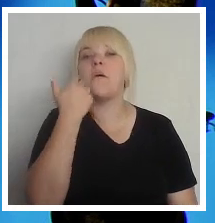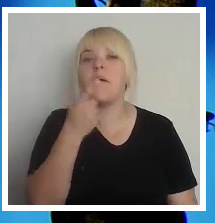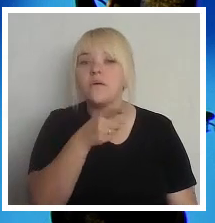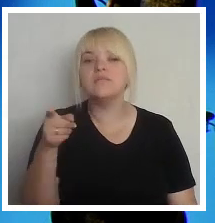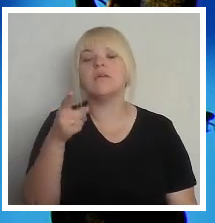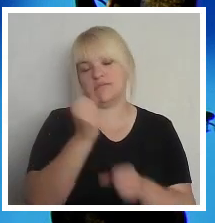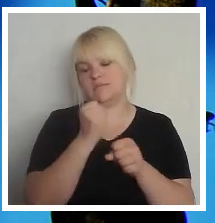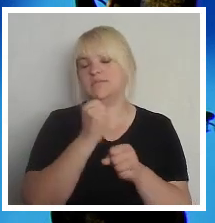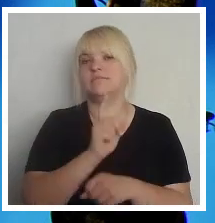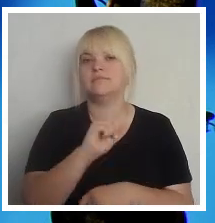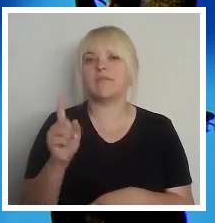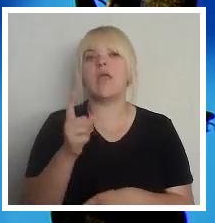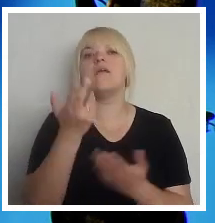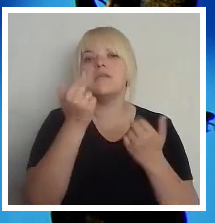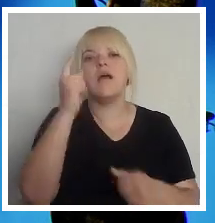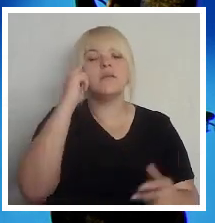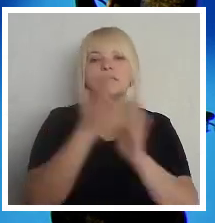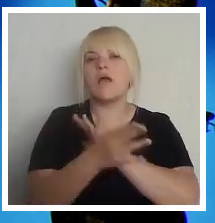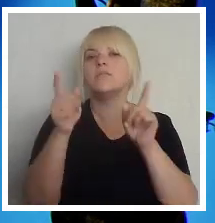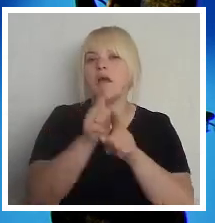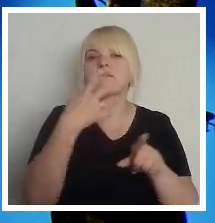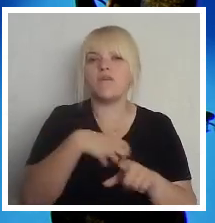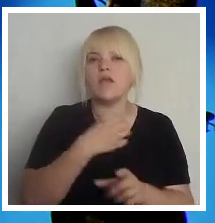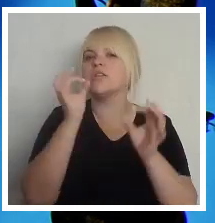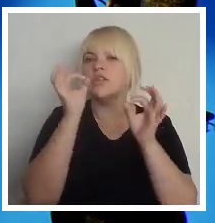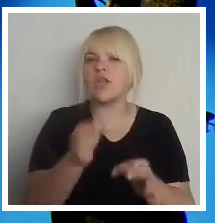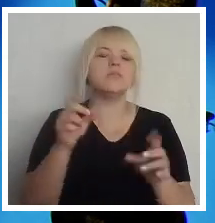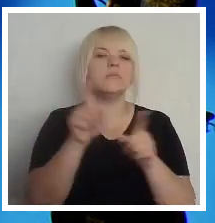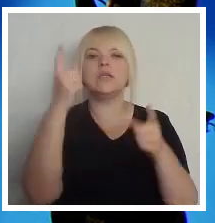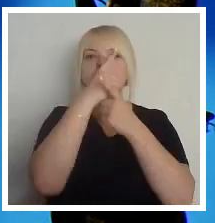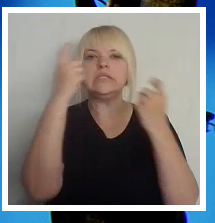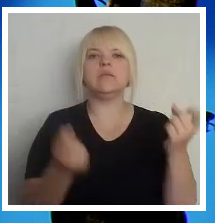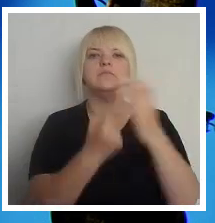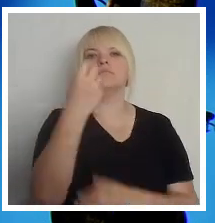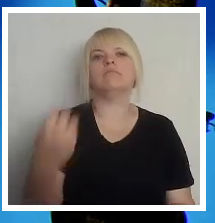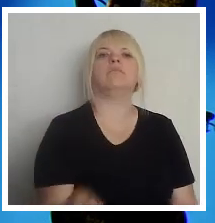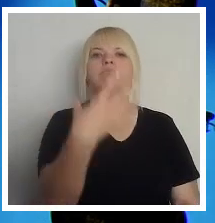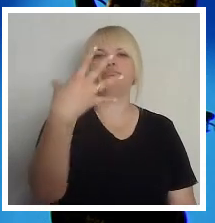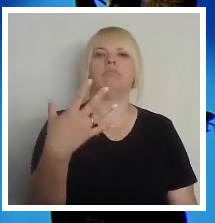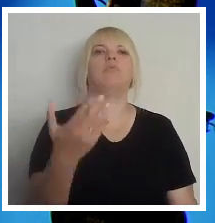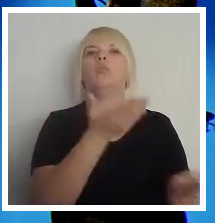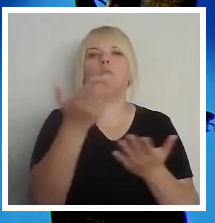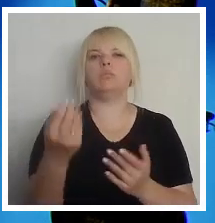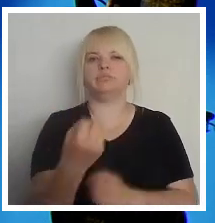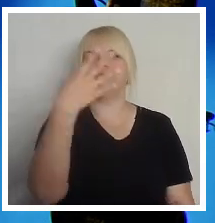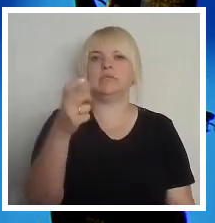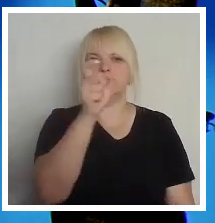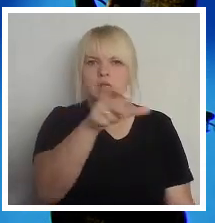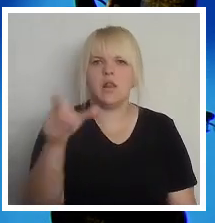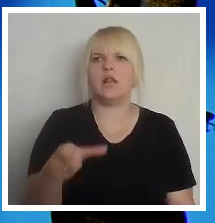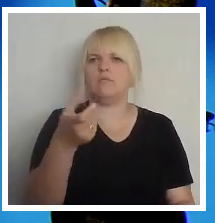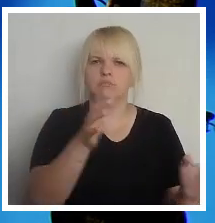Jā, nu tur ir jāsaprot, ka tiešām nu, ziņas nerodas vienas pašas bez cilvēka